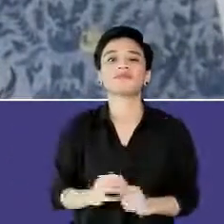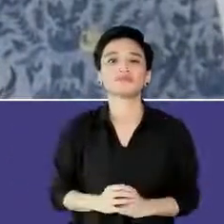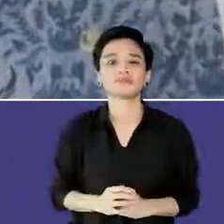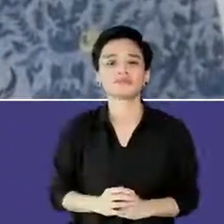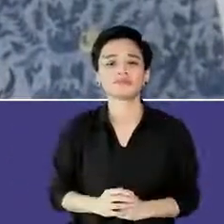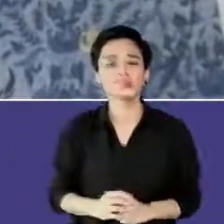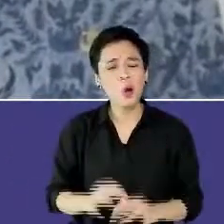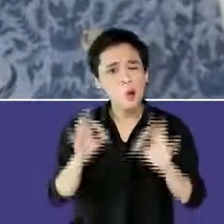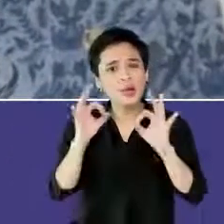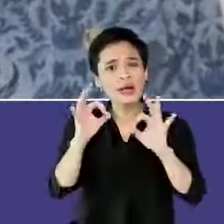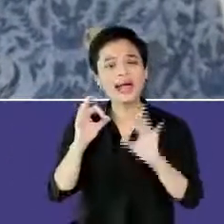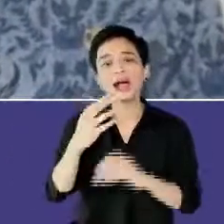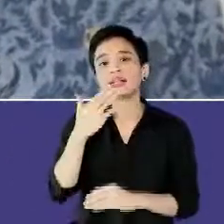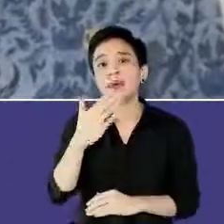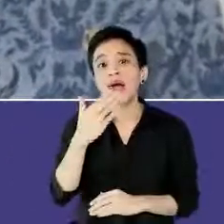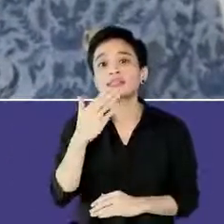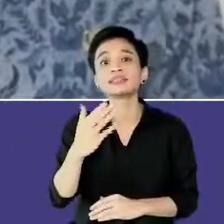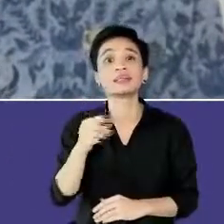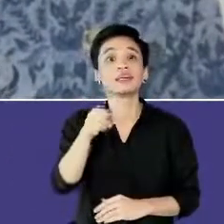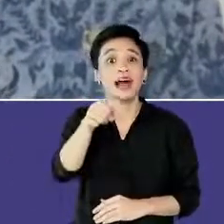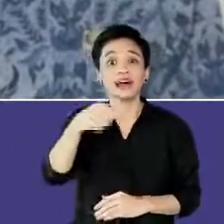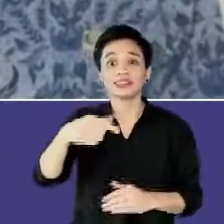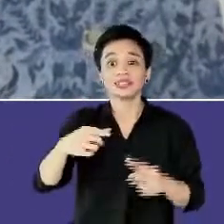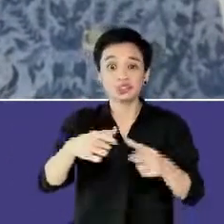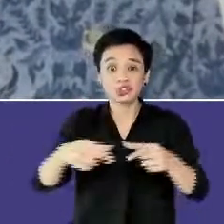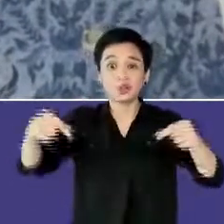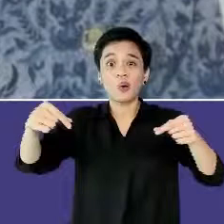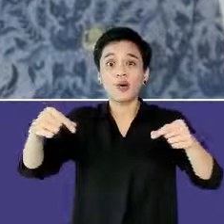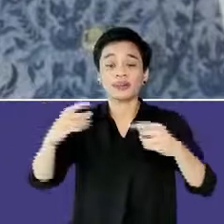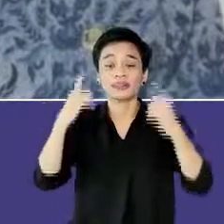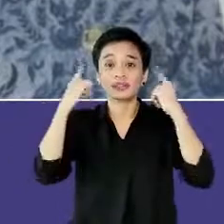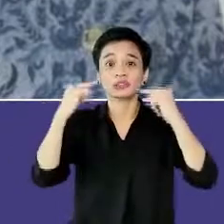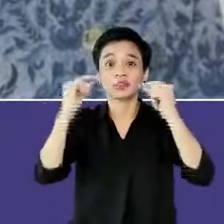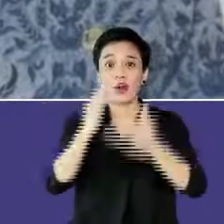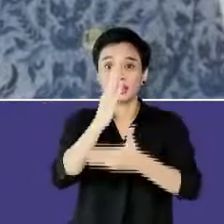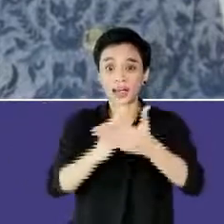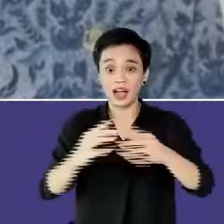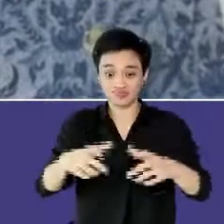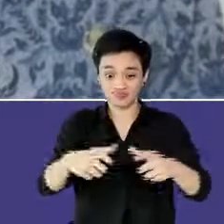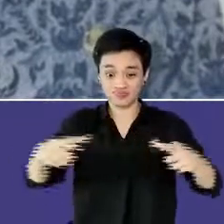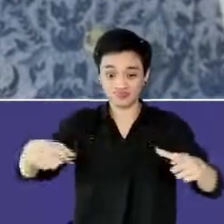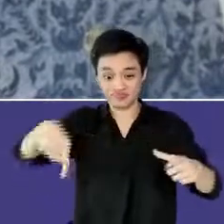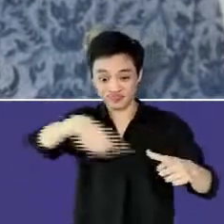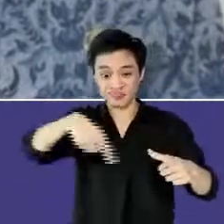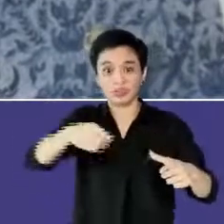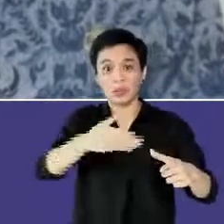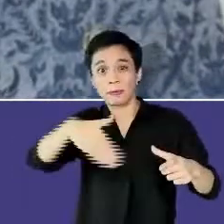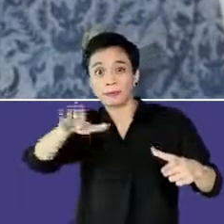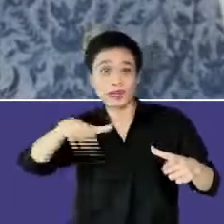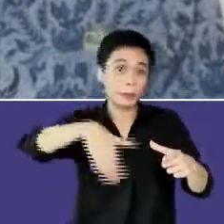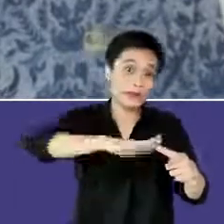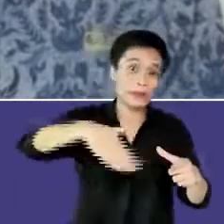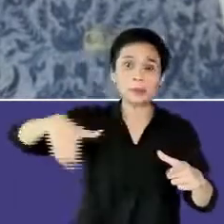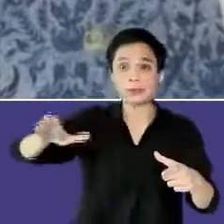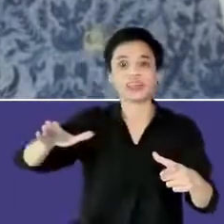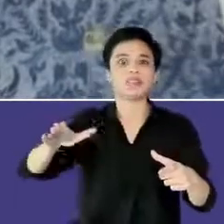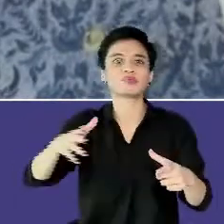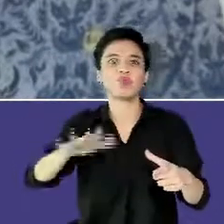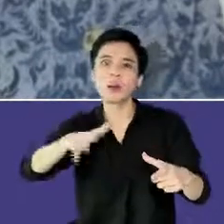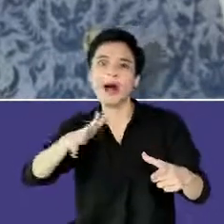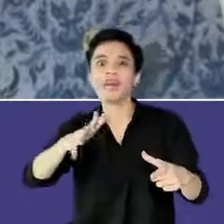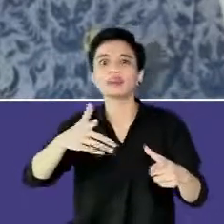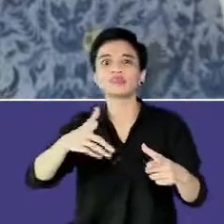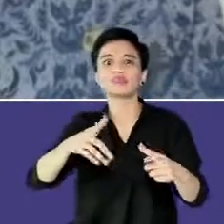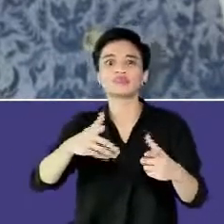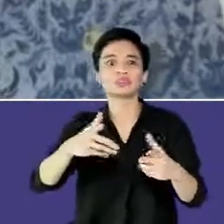kasih Pak Untuk sementara itu kok mengenai mobilitas tinggi di Jawa Tengah termasuk tinggi saat libur lebaran kemari dan tidak hanya pusat perbelanjaan nya